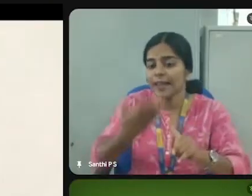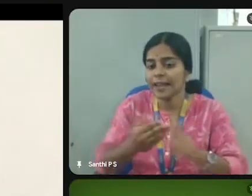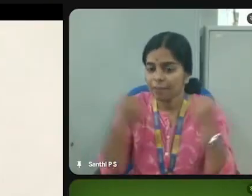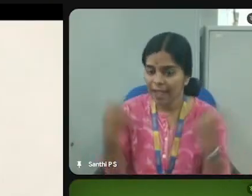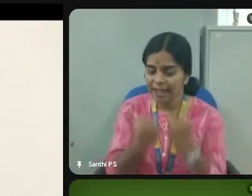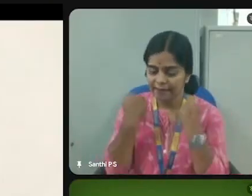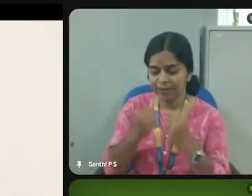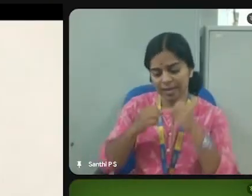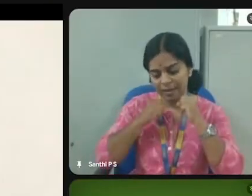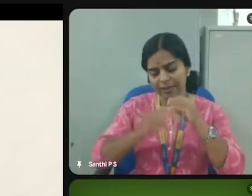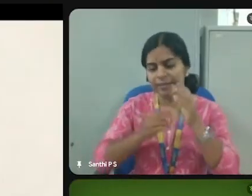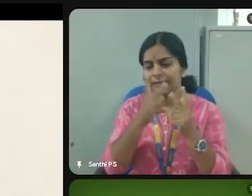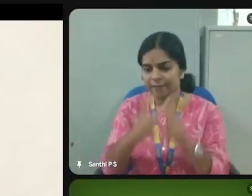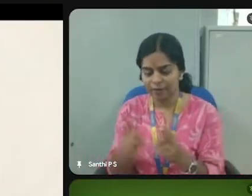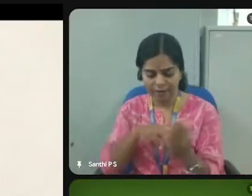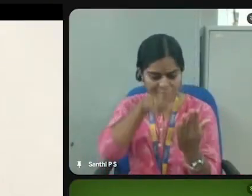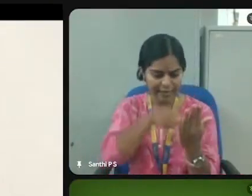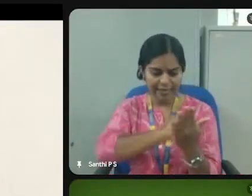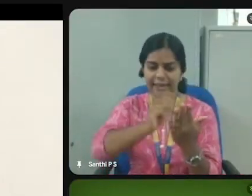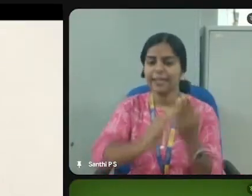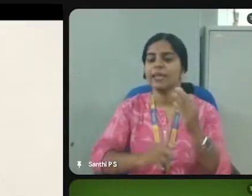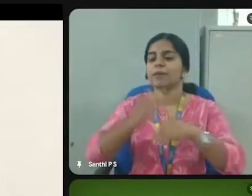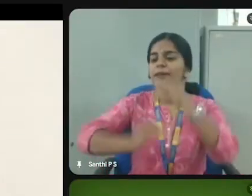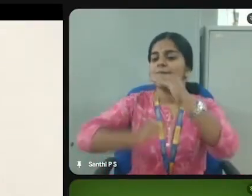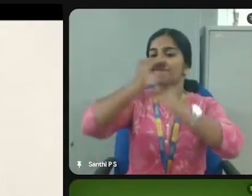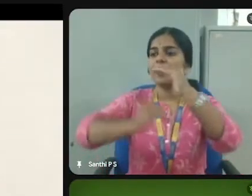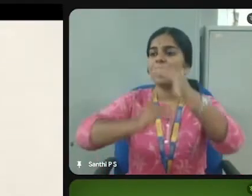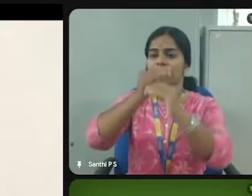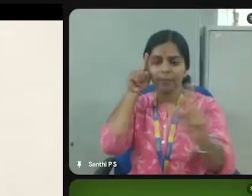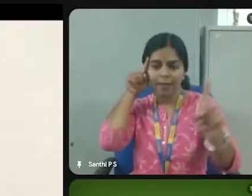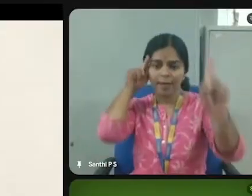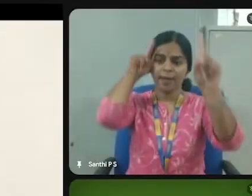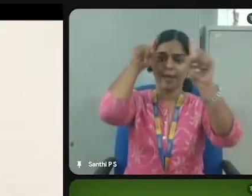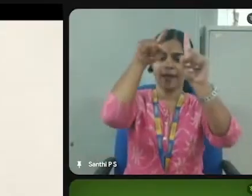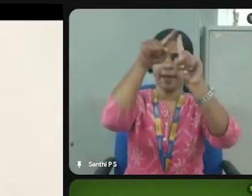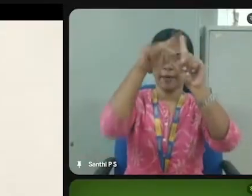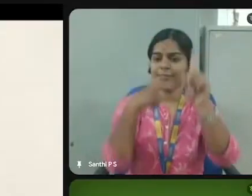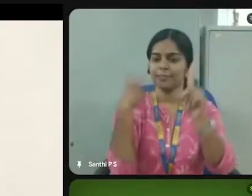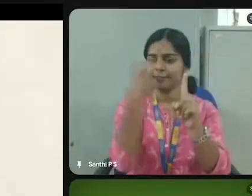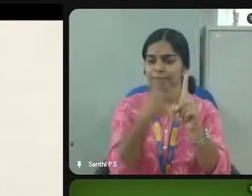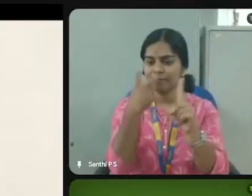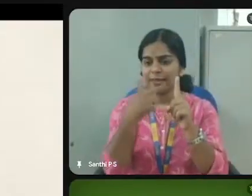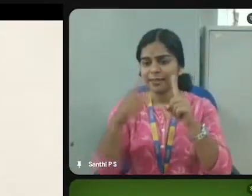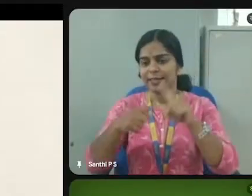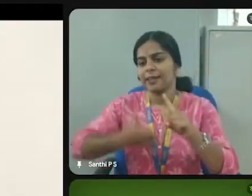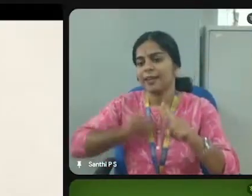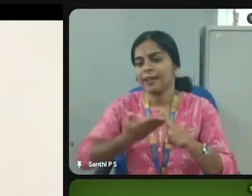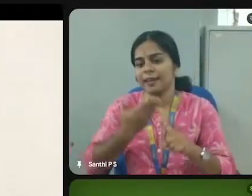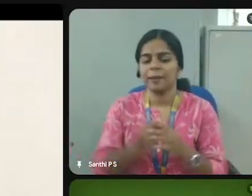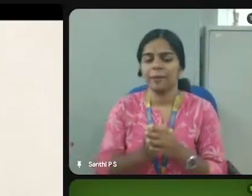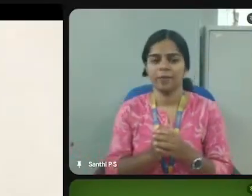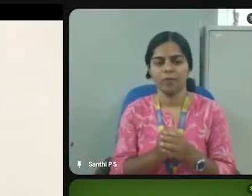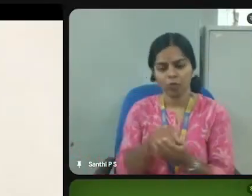ആക്ടിവിറ്റീസിലൂടെ അവരുടെ റീഡിങ്ങും റൈറ്റിങ്ങും ഇംപ്രൂവ് ചെയ്യുക എന്നുള്ളതാണ് ഒരു സ്പീച്ച് പത്തോളജിസ്റ്റ് ഗോൾ.